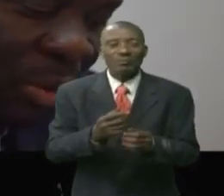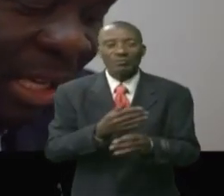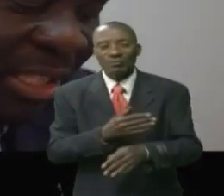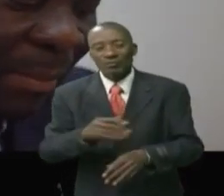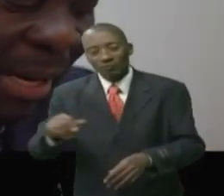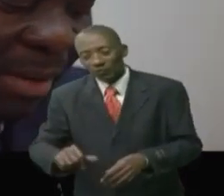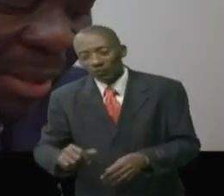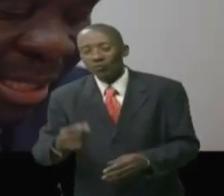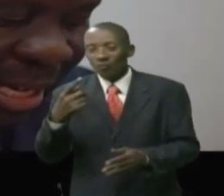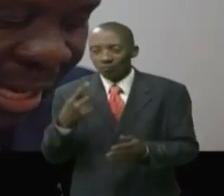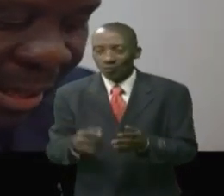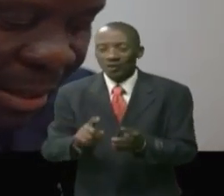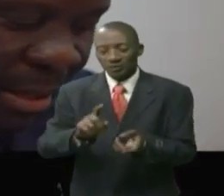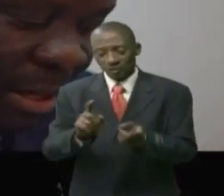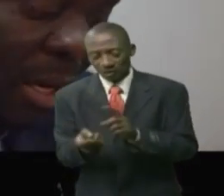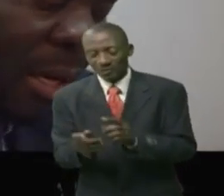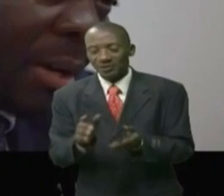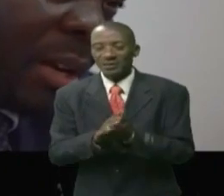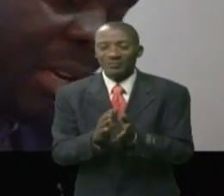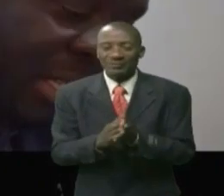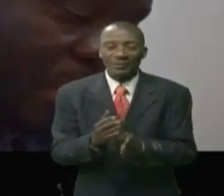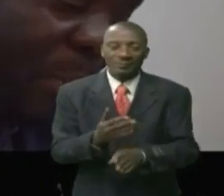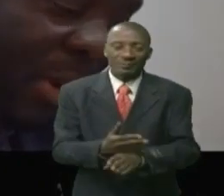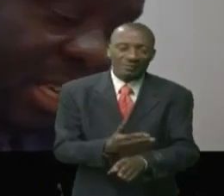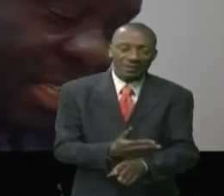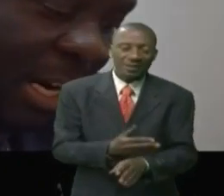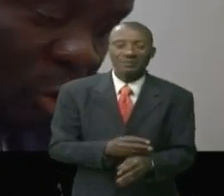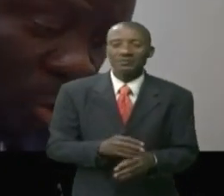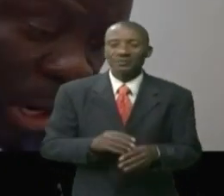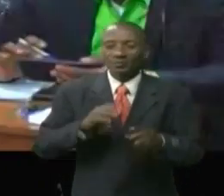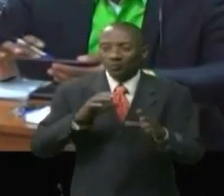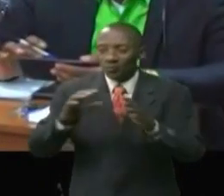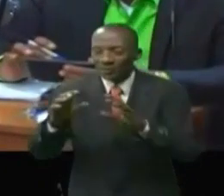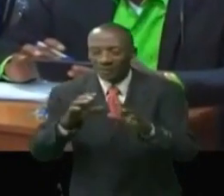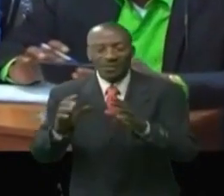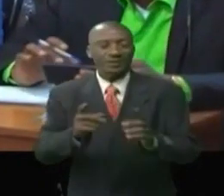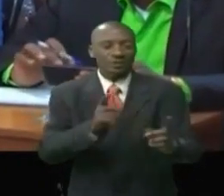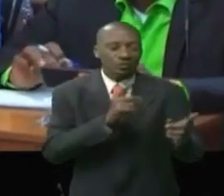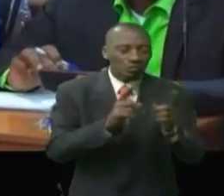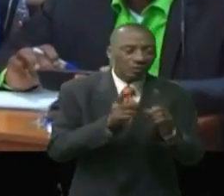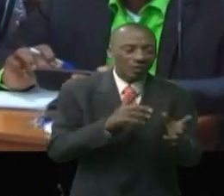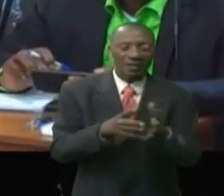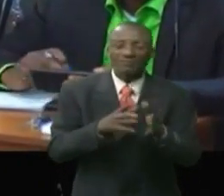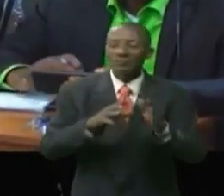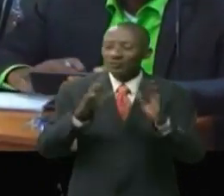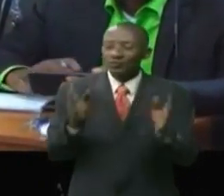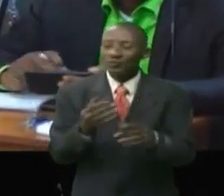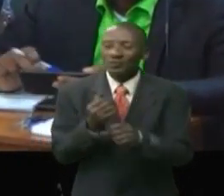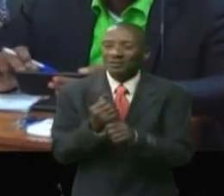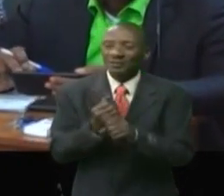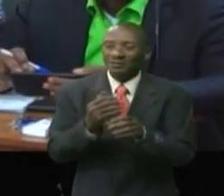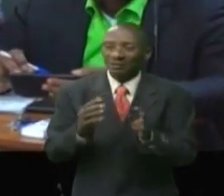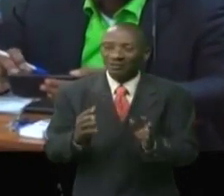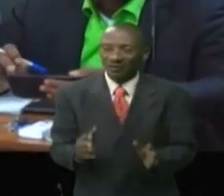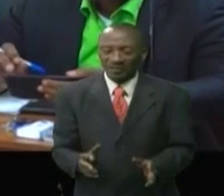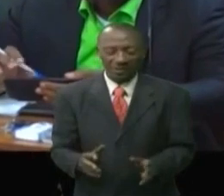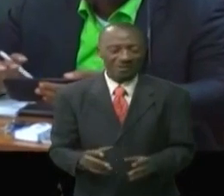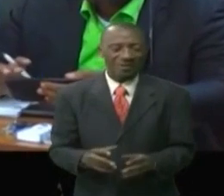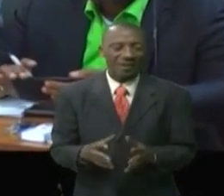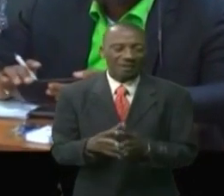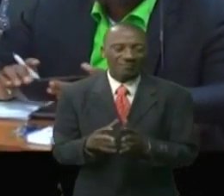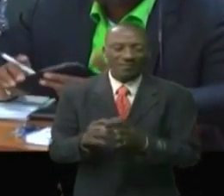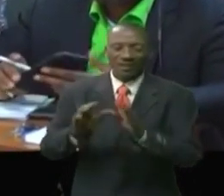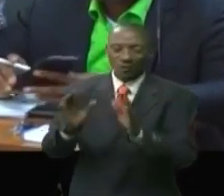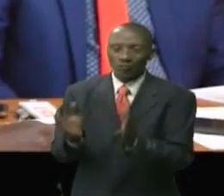le directeur de l'IGC a sollicité l'appui de l'Assemblée nationale par l'entremise de la commission ATI